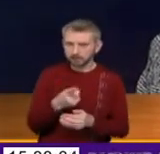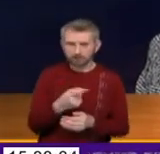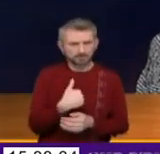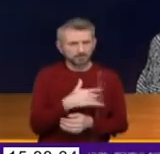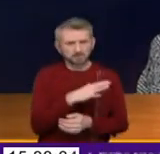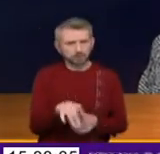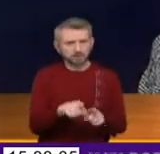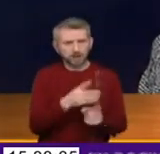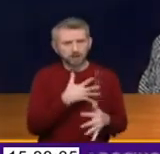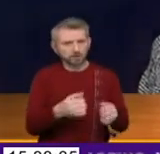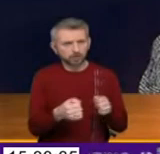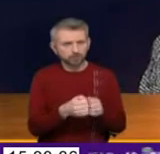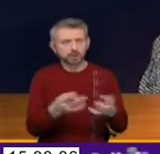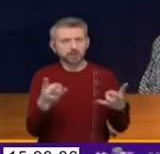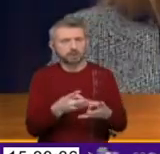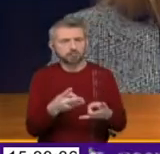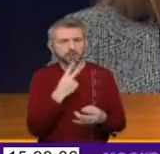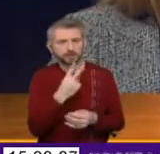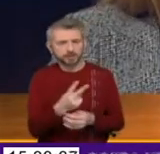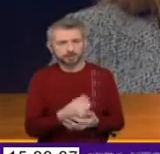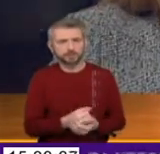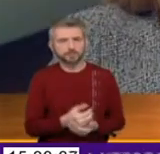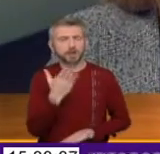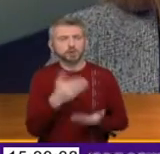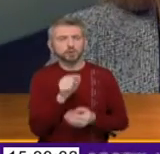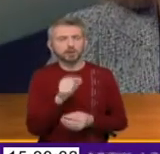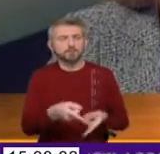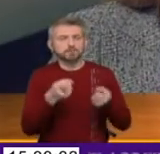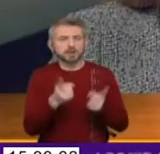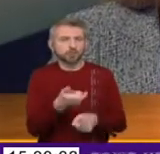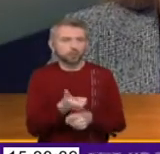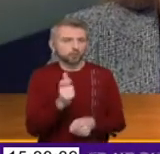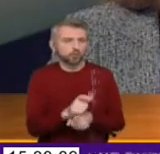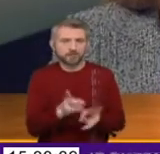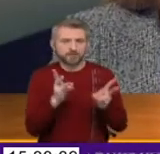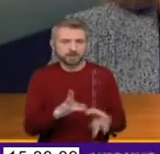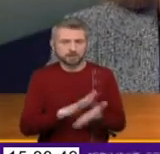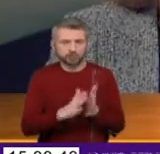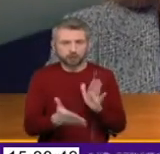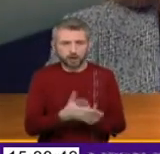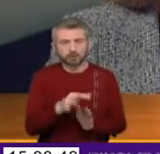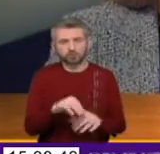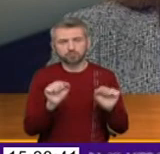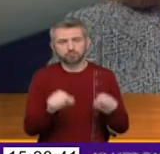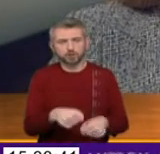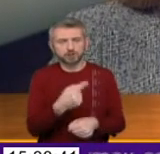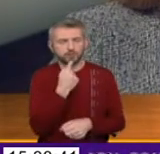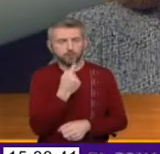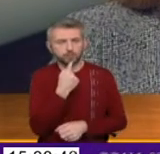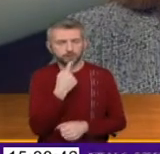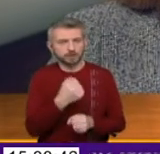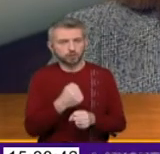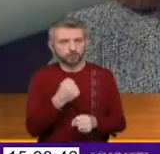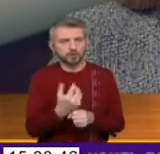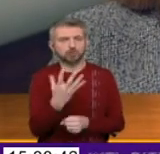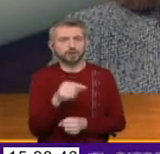була така категорична, от треба знову ж таки дивитися. Тобто, якщо там дійсно дуже аварійна ситуація, то можна спробувати